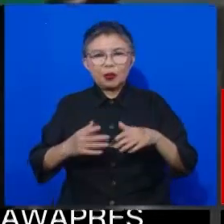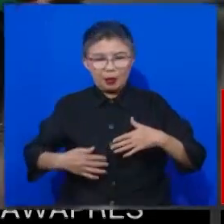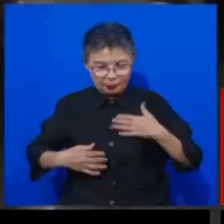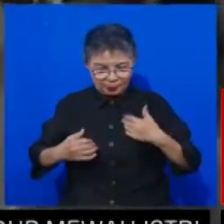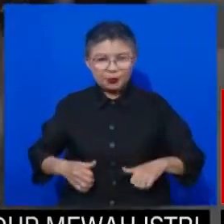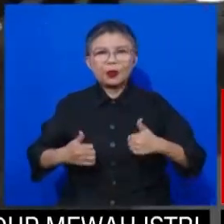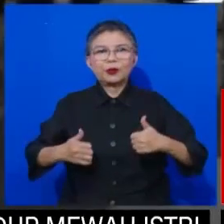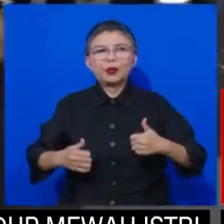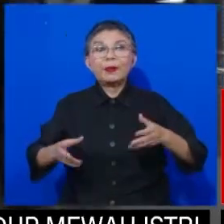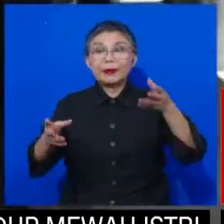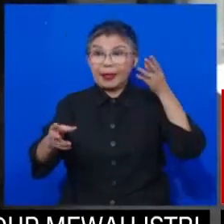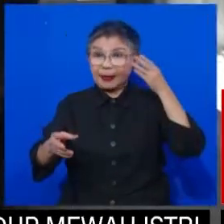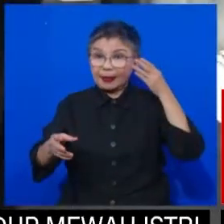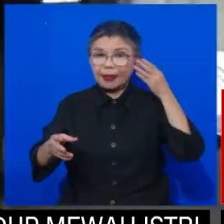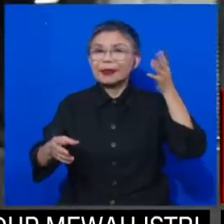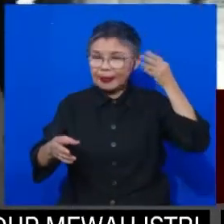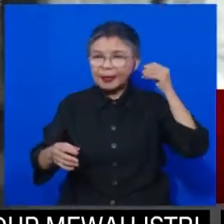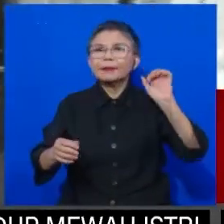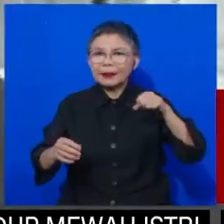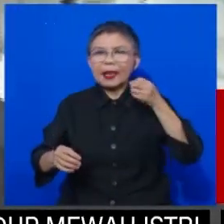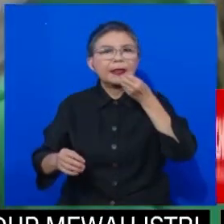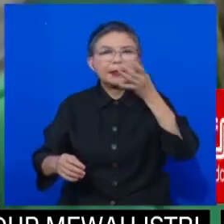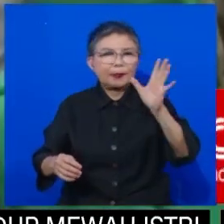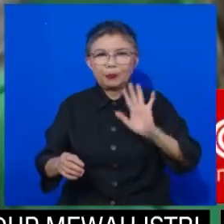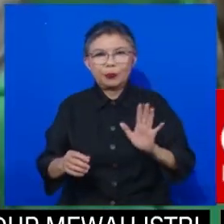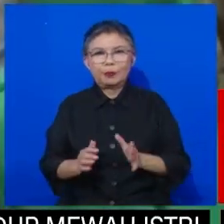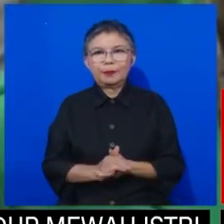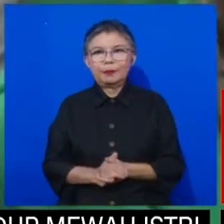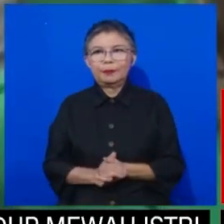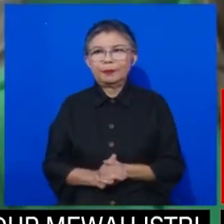sudah dapat merespons apa yang didengar. Tadi